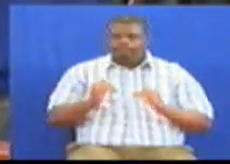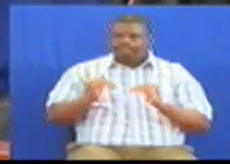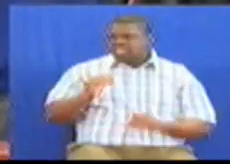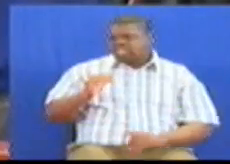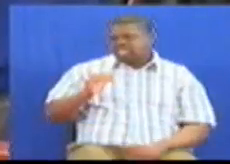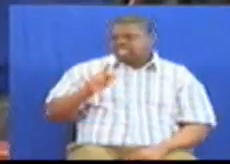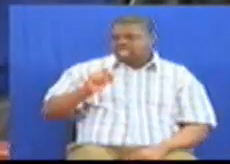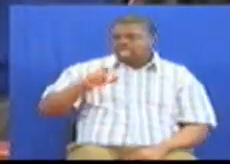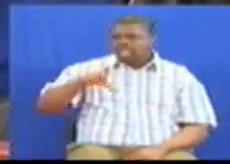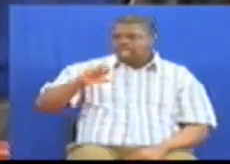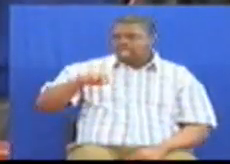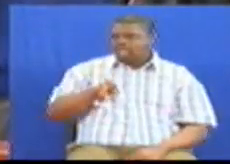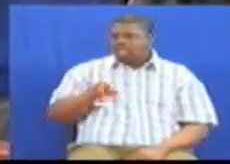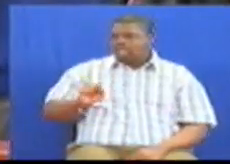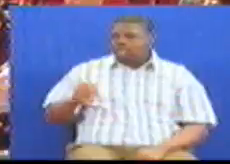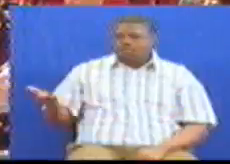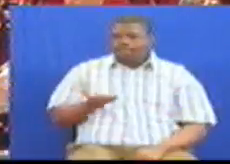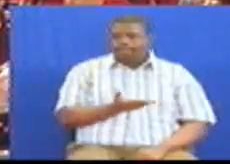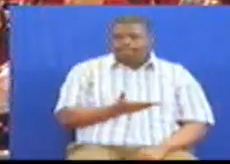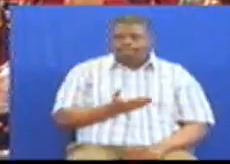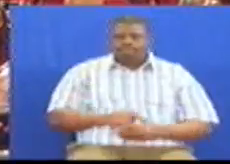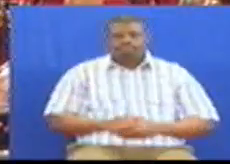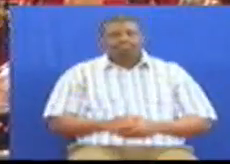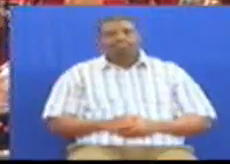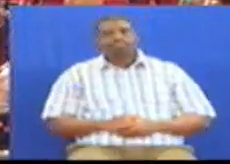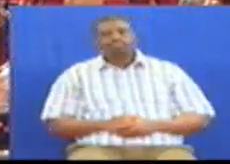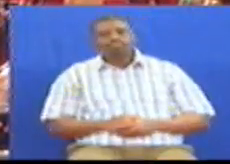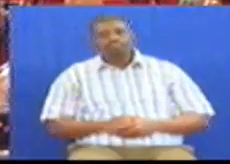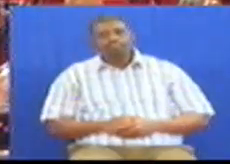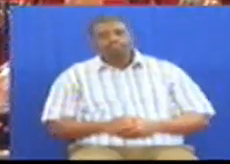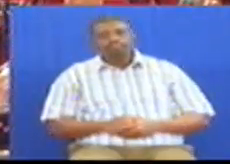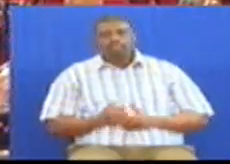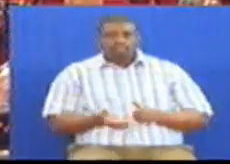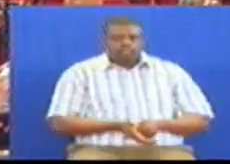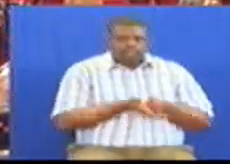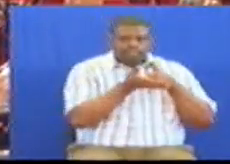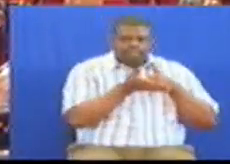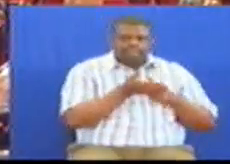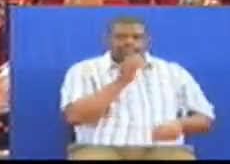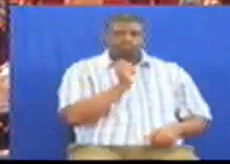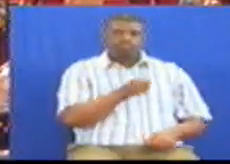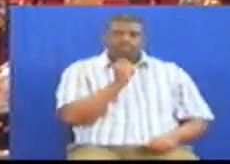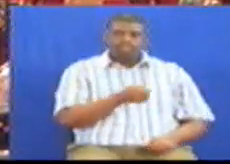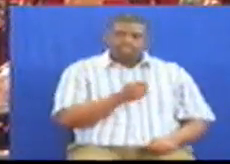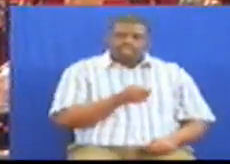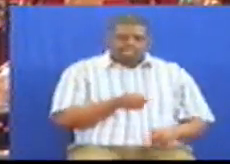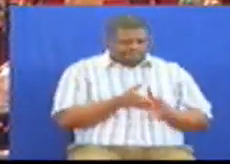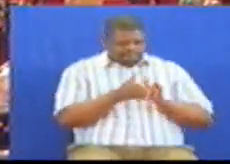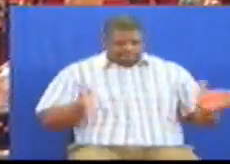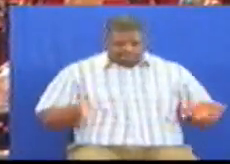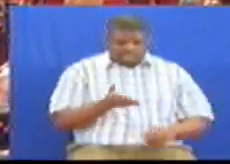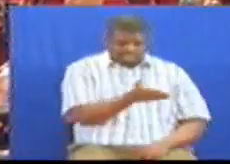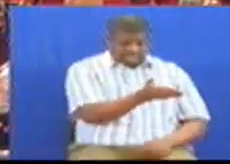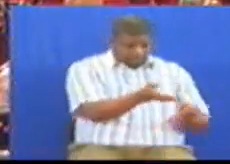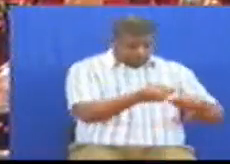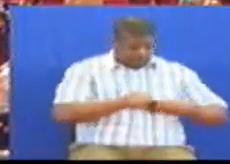Aida Joseph Kenan ajiandae. Mheshimiwa Naibu Speaker, nakushukuru sana kwa kunipa fursa hii.